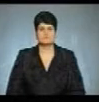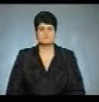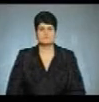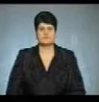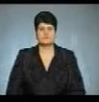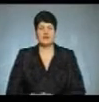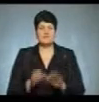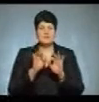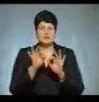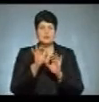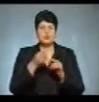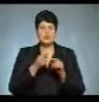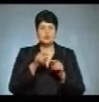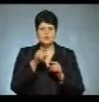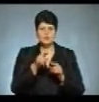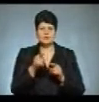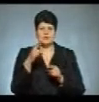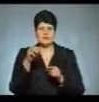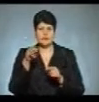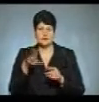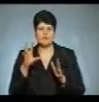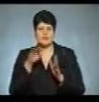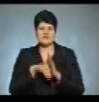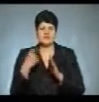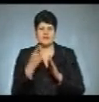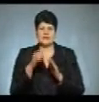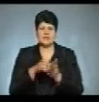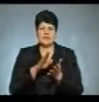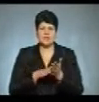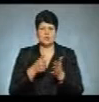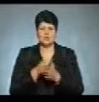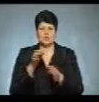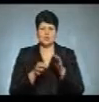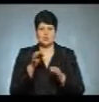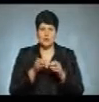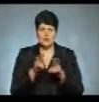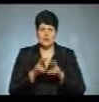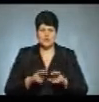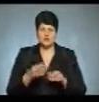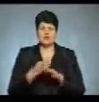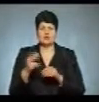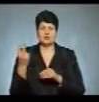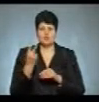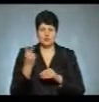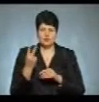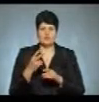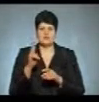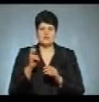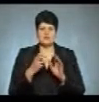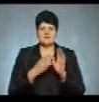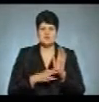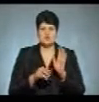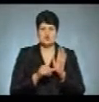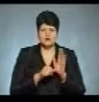Відомості про цю дорожньо-транспортну пригоду внесено до єдиного реєстру досудових розслідувань за частиною 2 статті